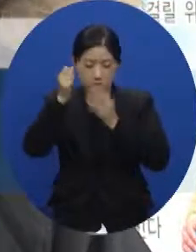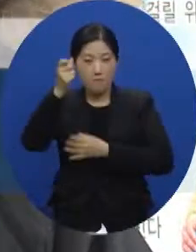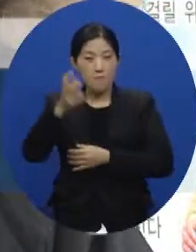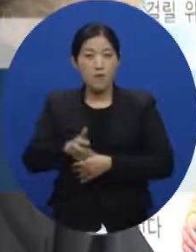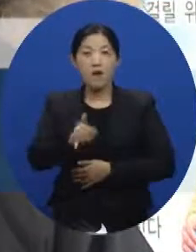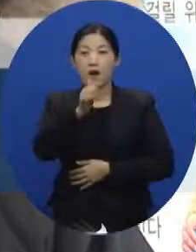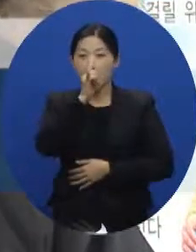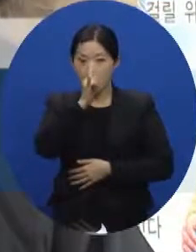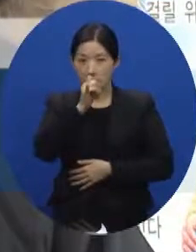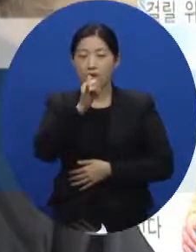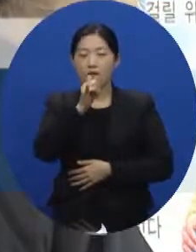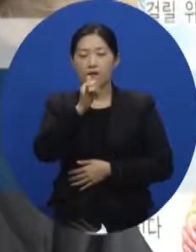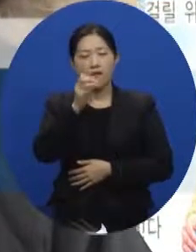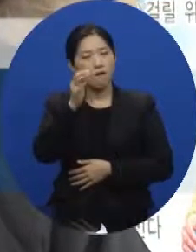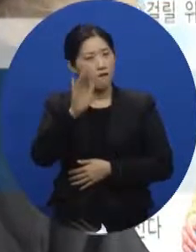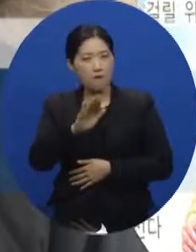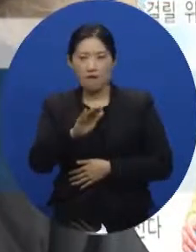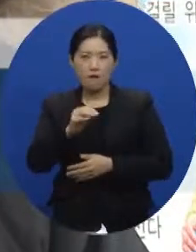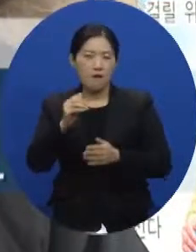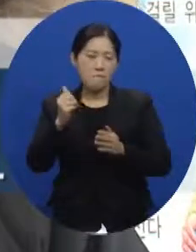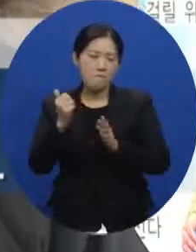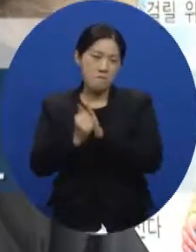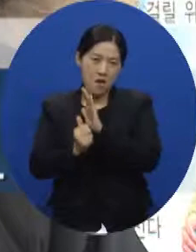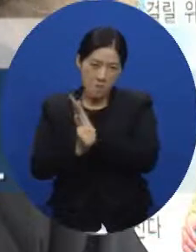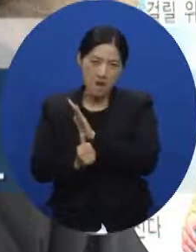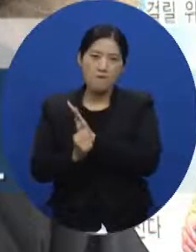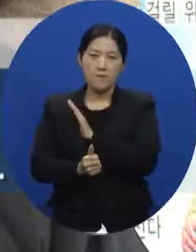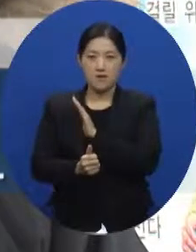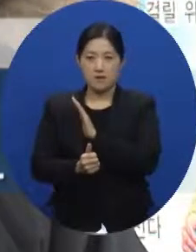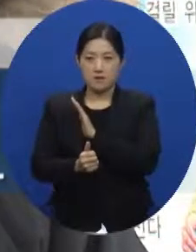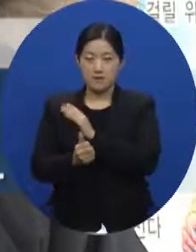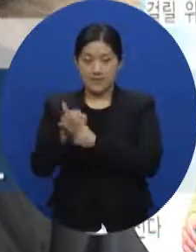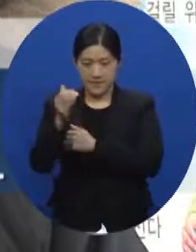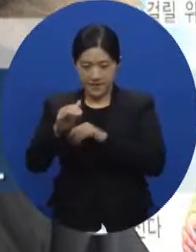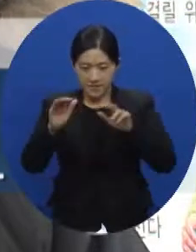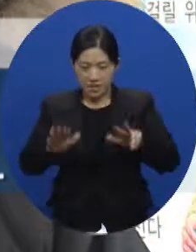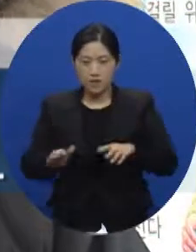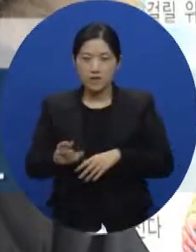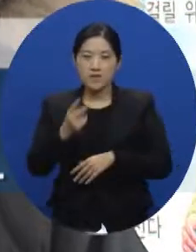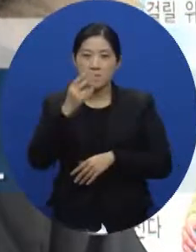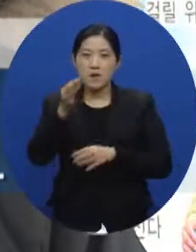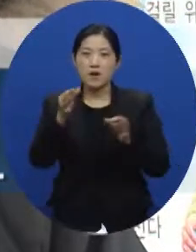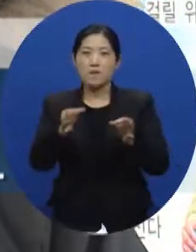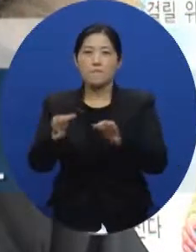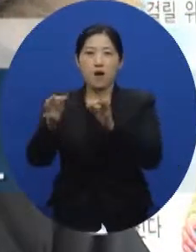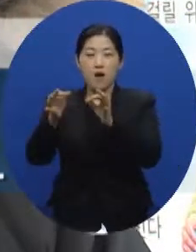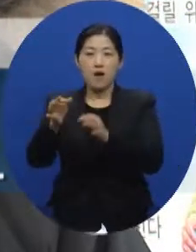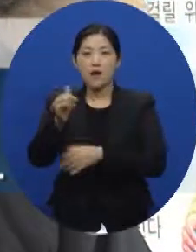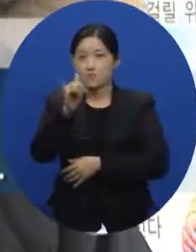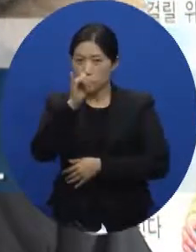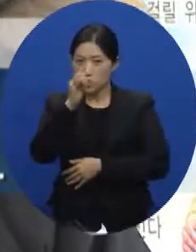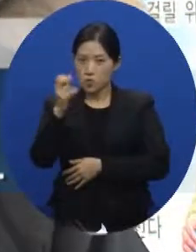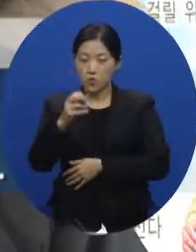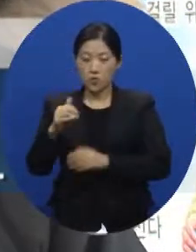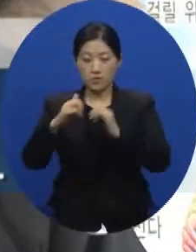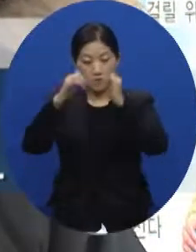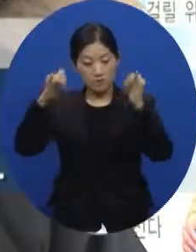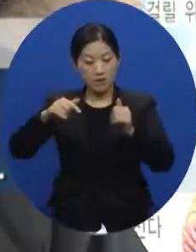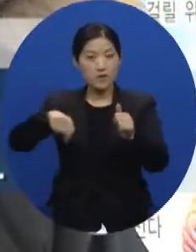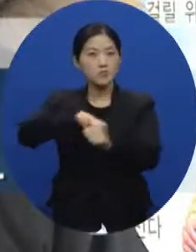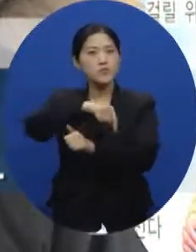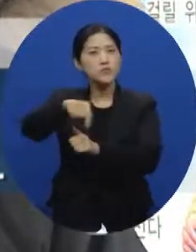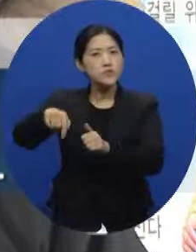했었는데 번번이 실패를 했습니다. 근데 이번에 이제 담뱃값 인상 요인도 있고